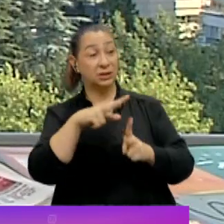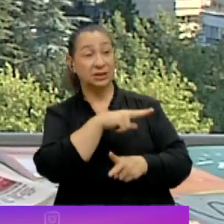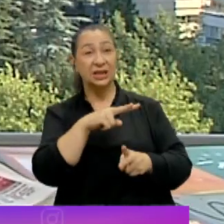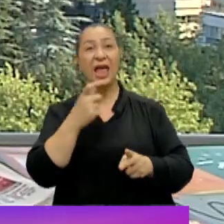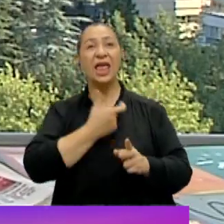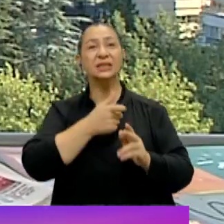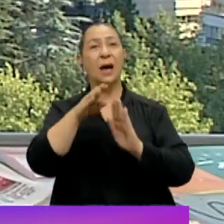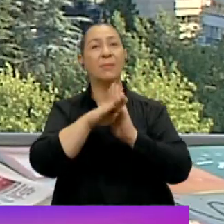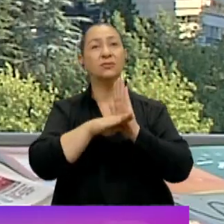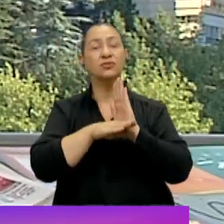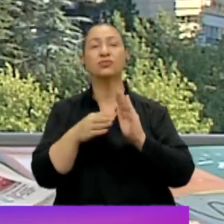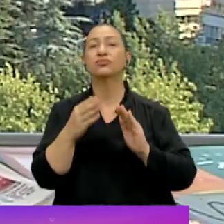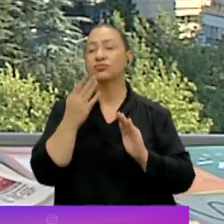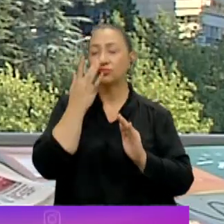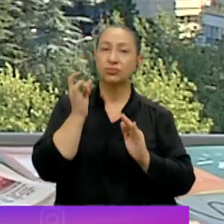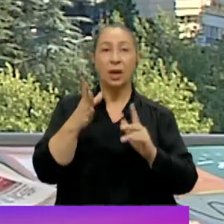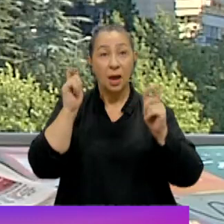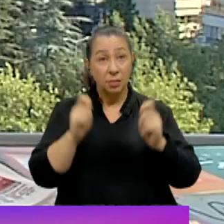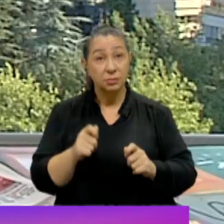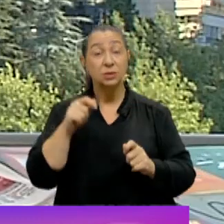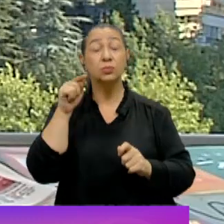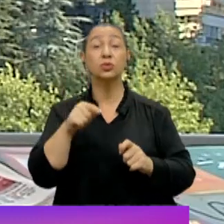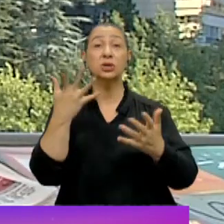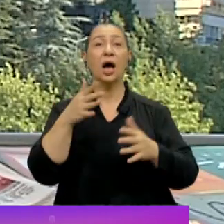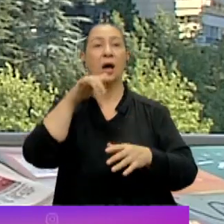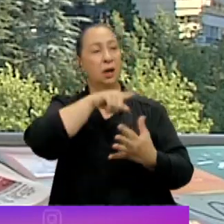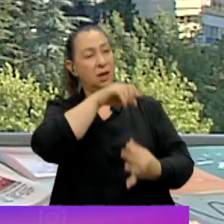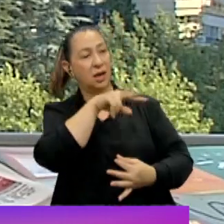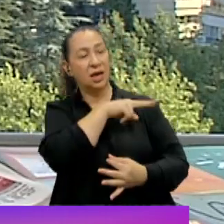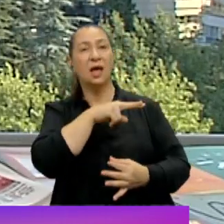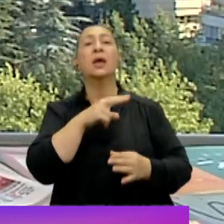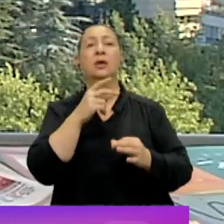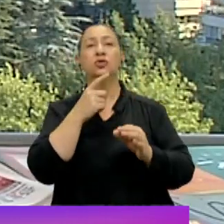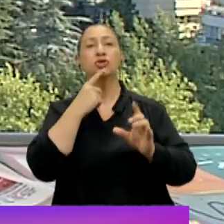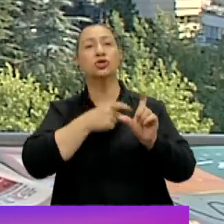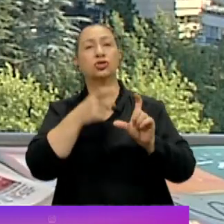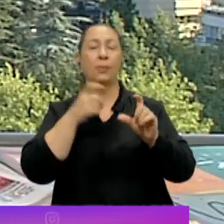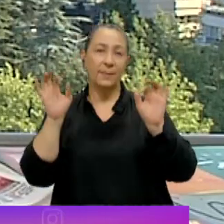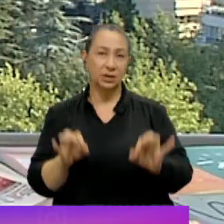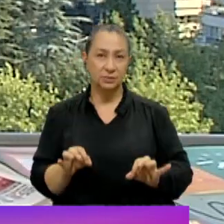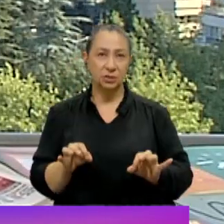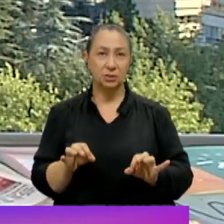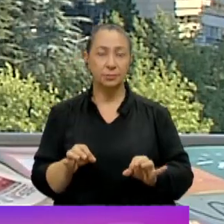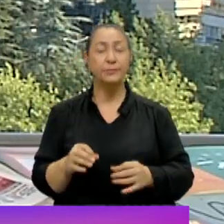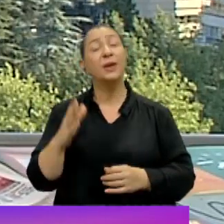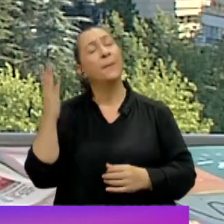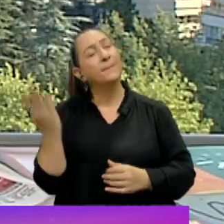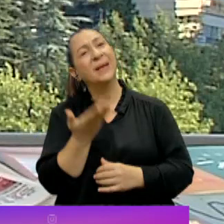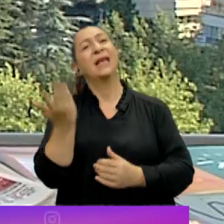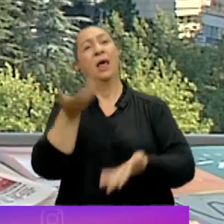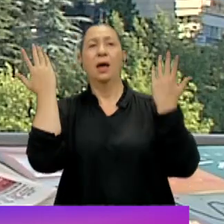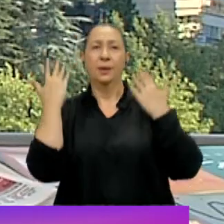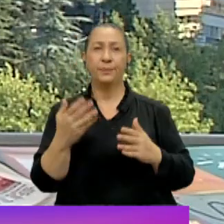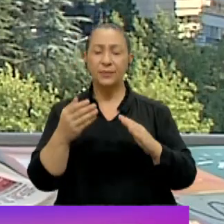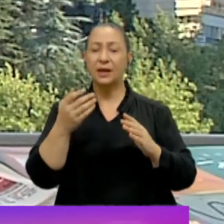yasal mevzuatın dışına çıkmışlardır. Bunun üzerine haklarında gerekli yasal işlemler başlatılmıştır. Velev ki